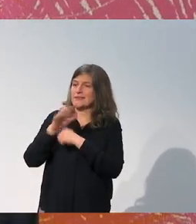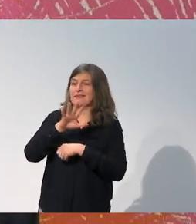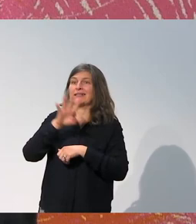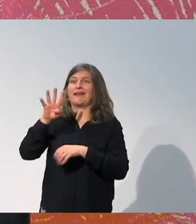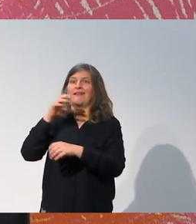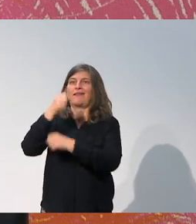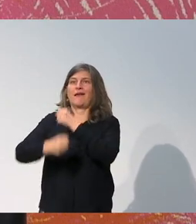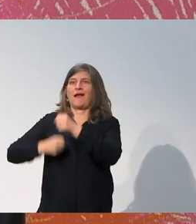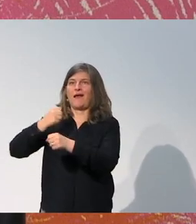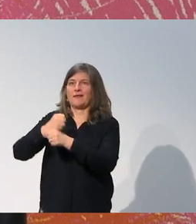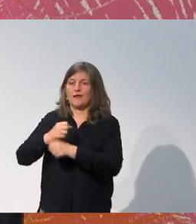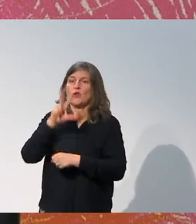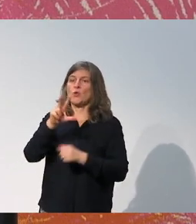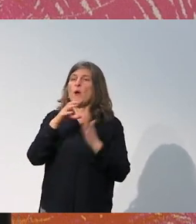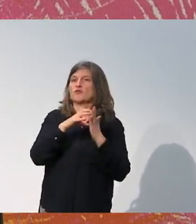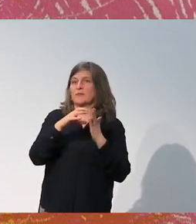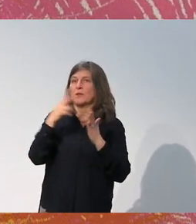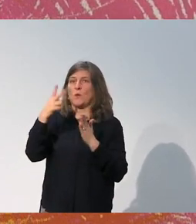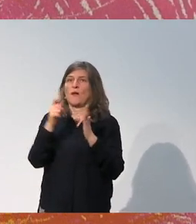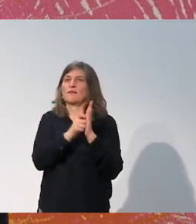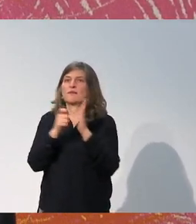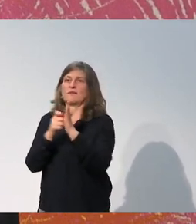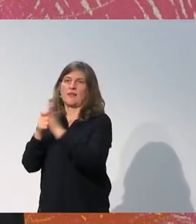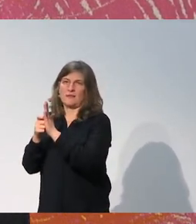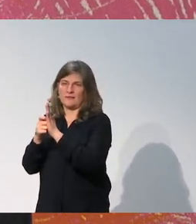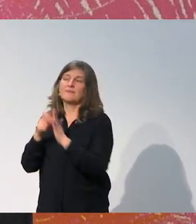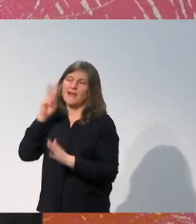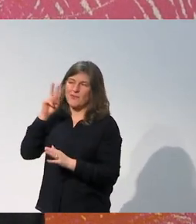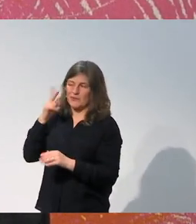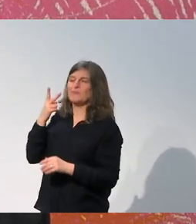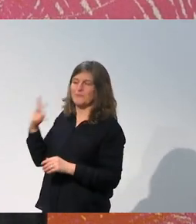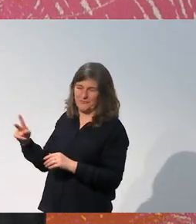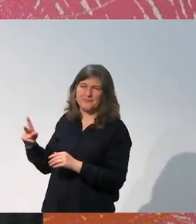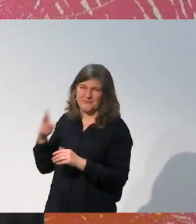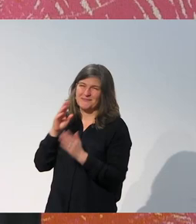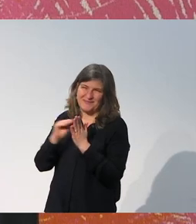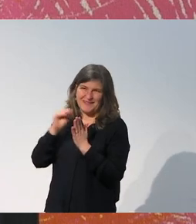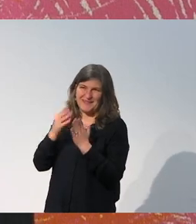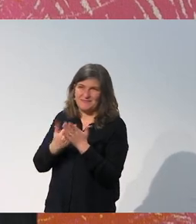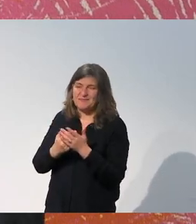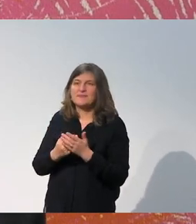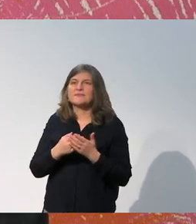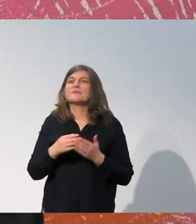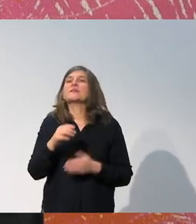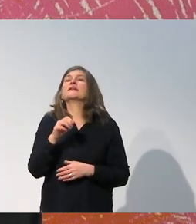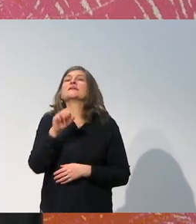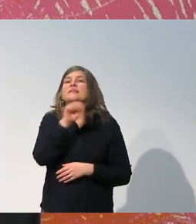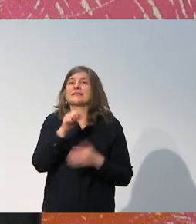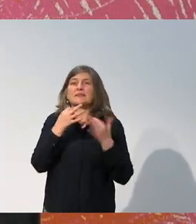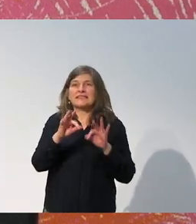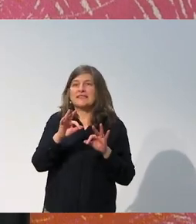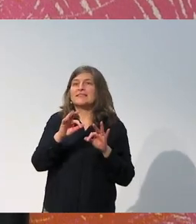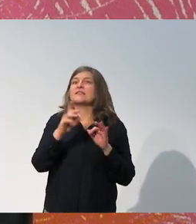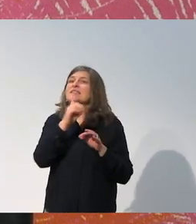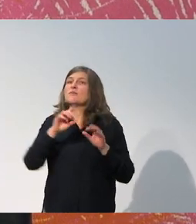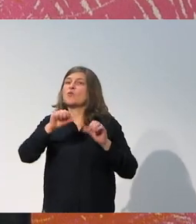3 chapitres, 3 dates. Ça aussi, on a l'habitude des chapitres et des dates. Samedi 10 juin et dimanche 11 juin